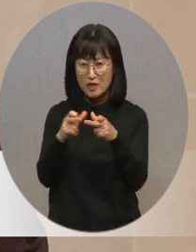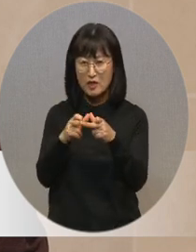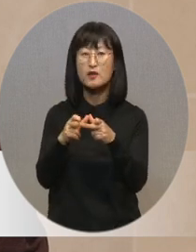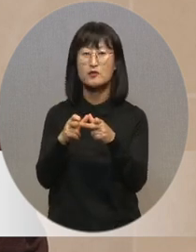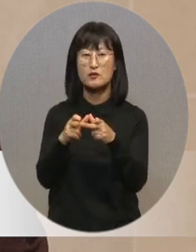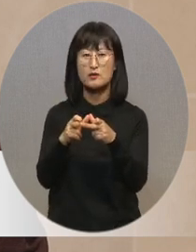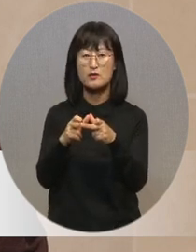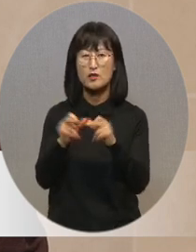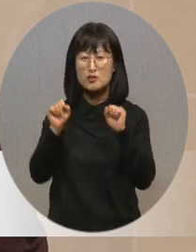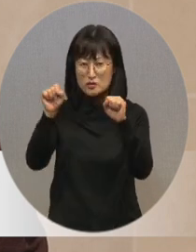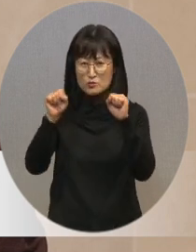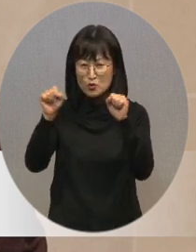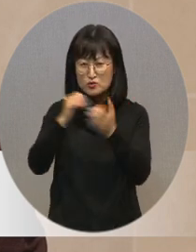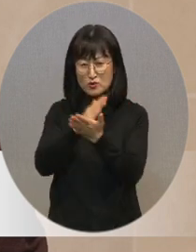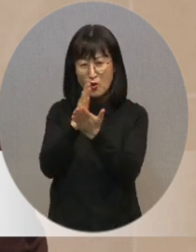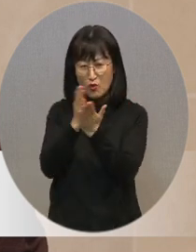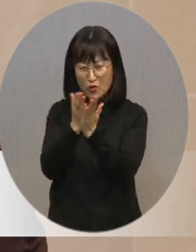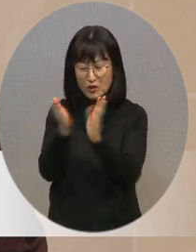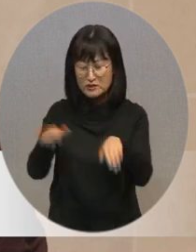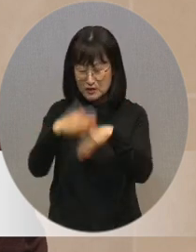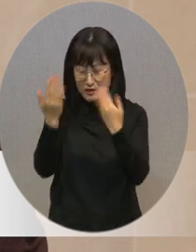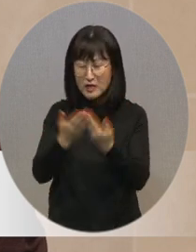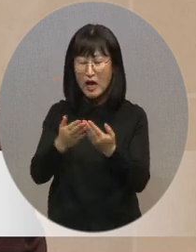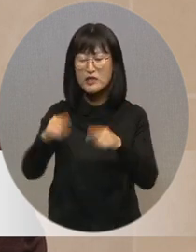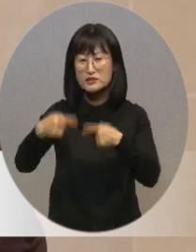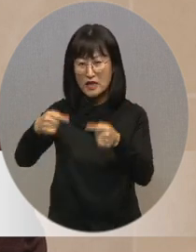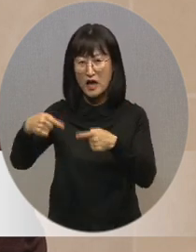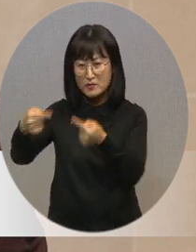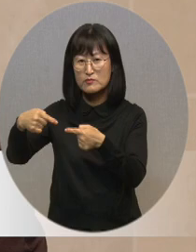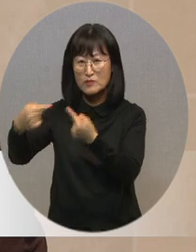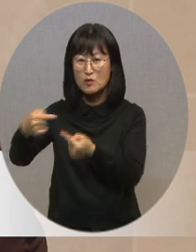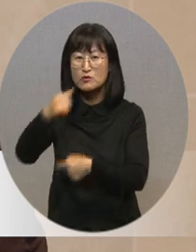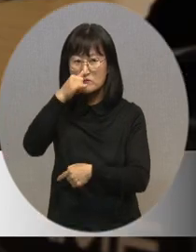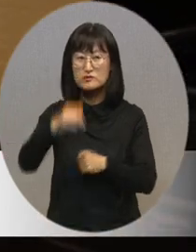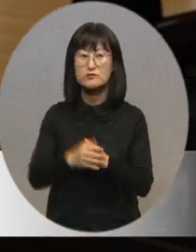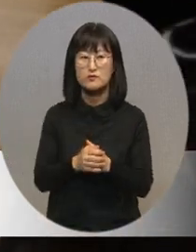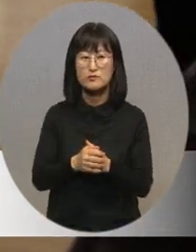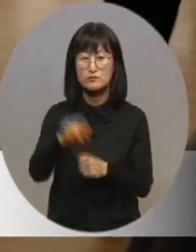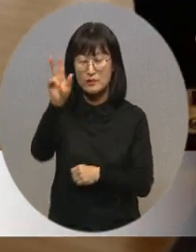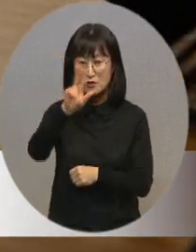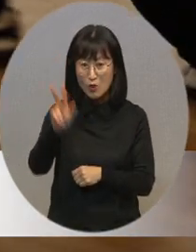모든 스포츠 종목에 다 참여를 하고 있습니다. 근데